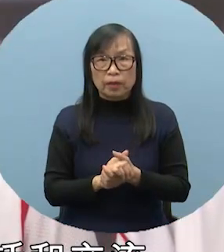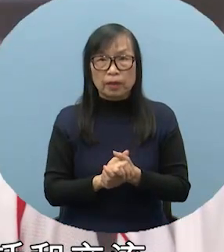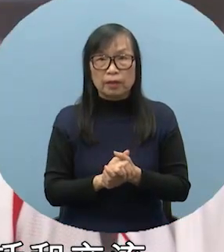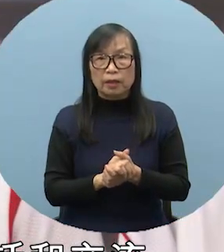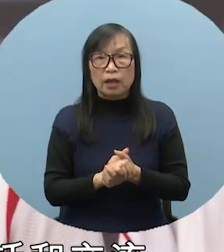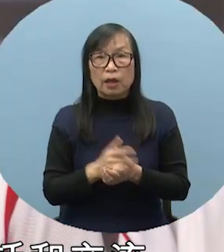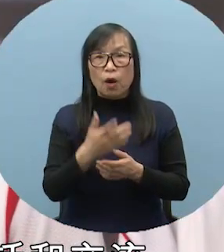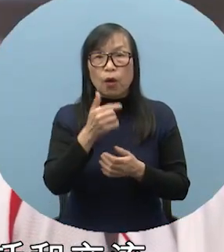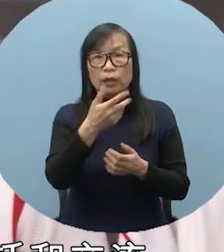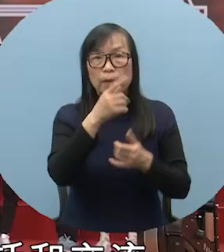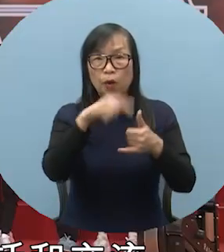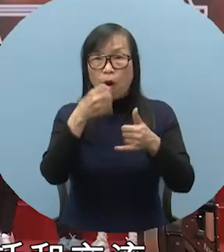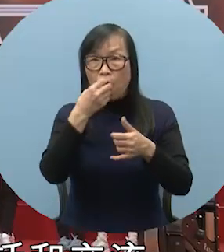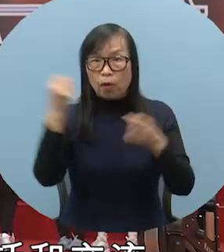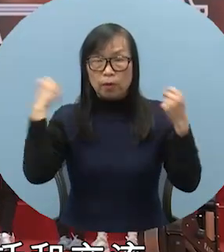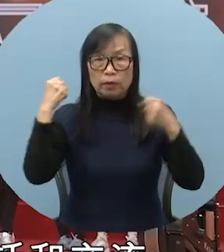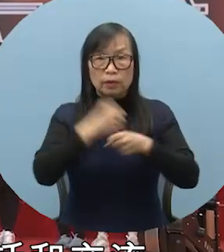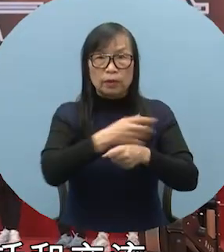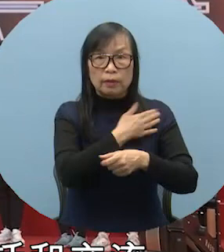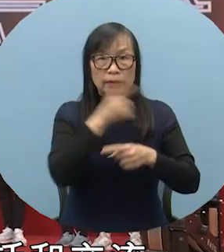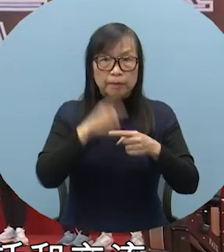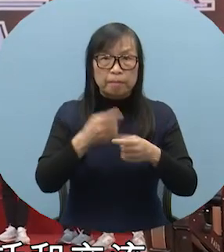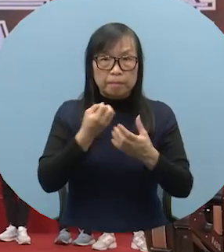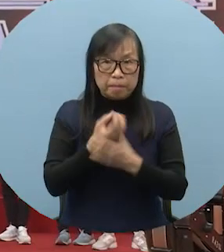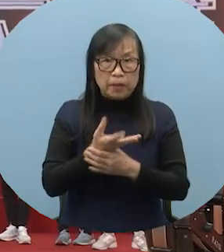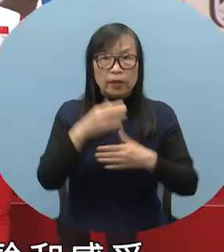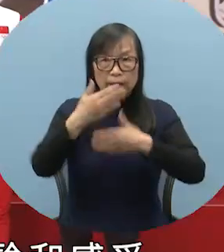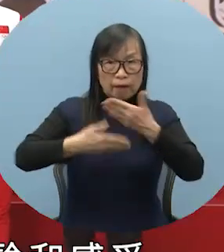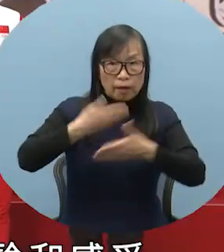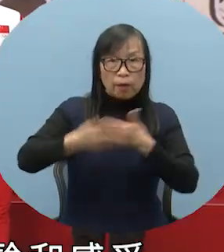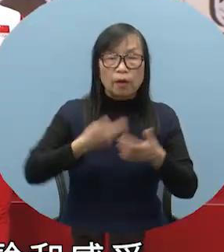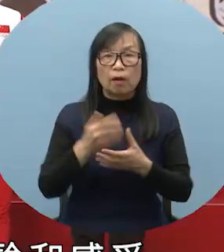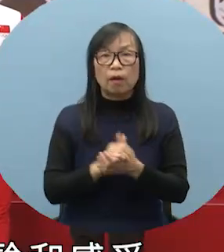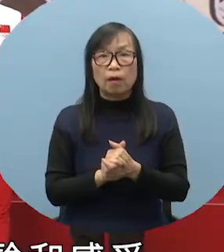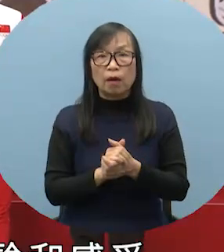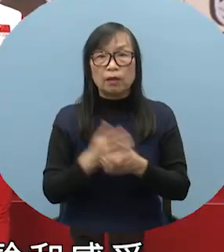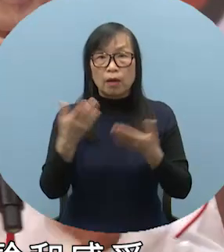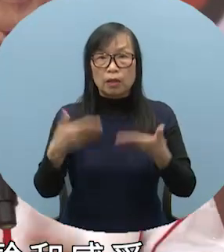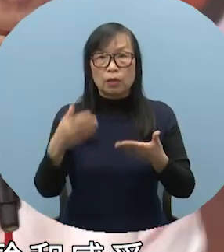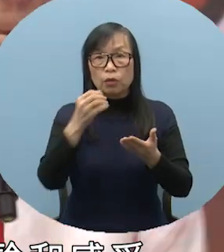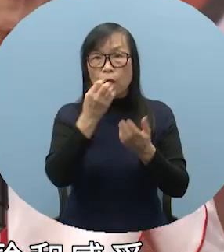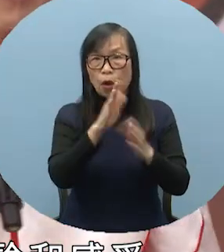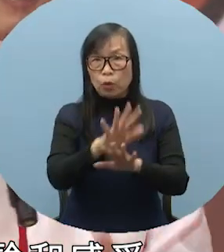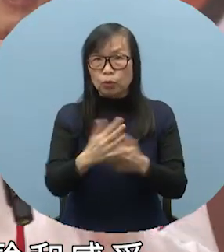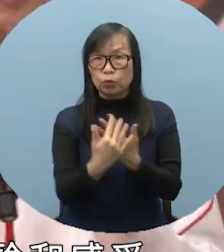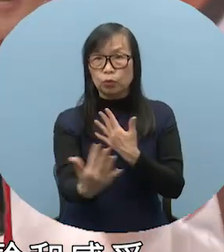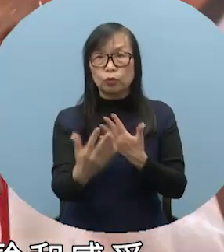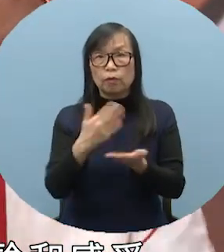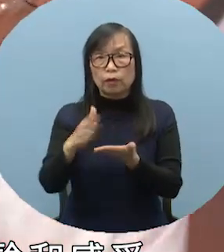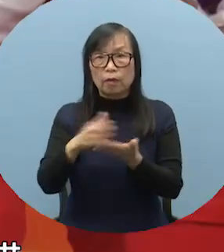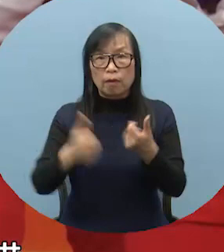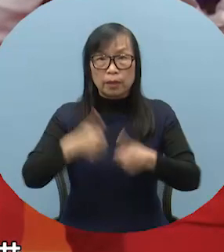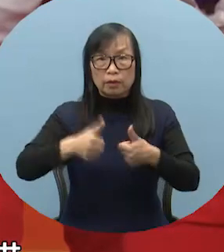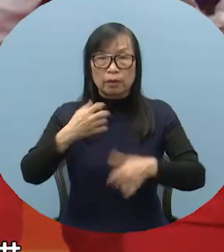他们并且和香港运动员真情对话和交流，又向现场观众分享比赛经验和感